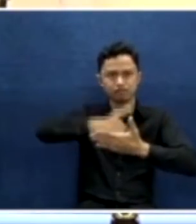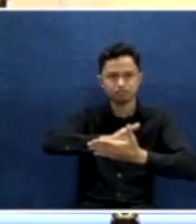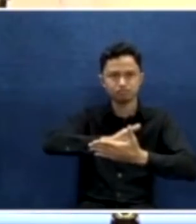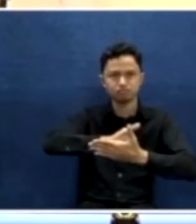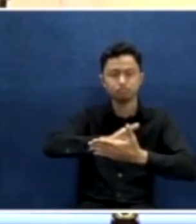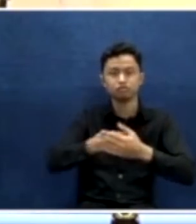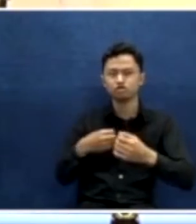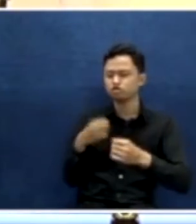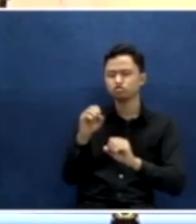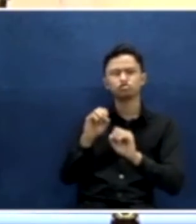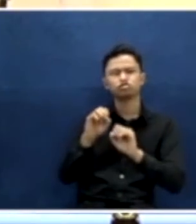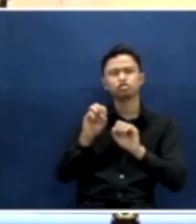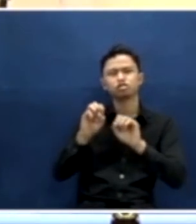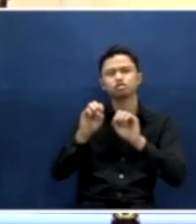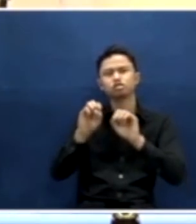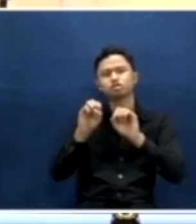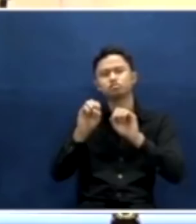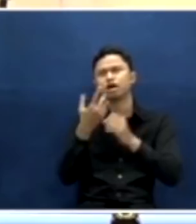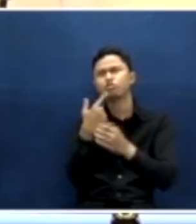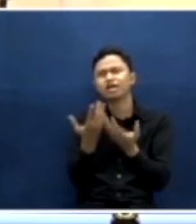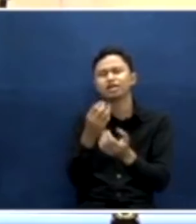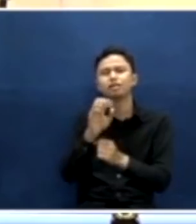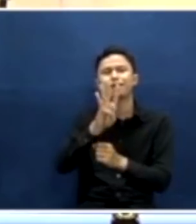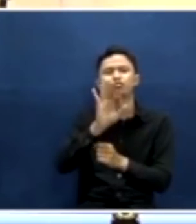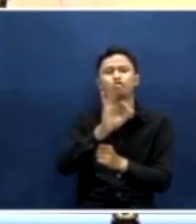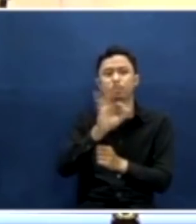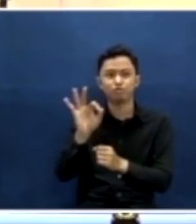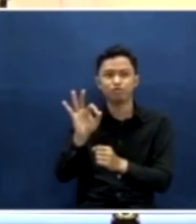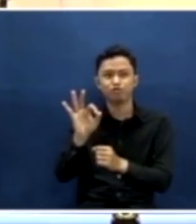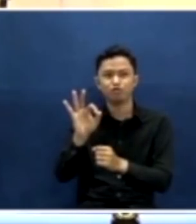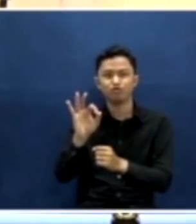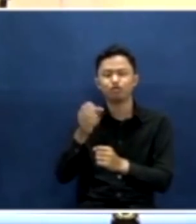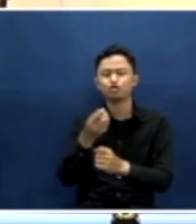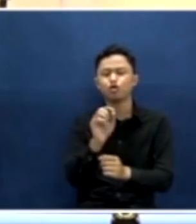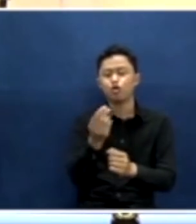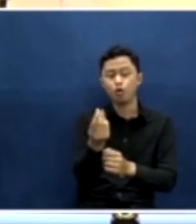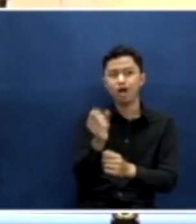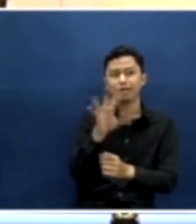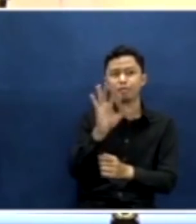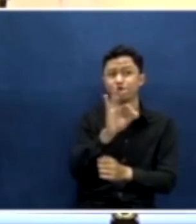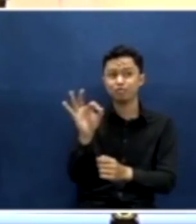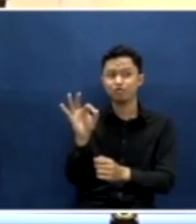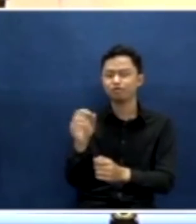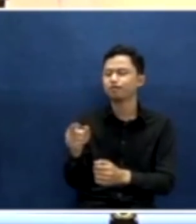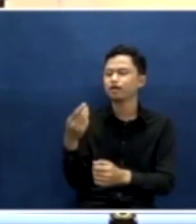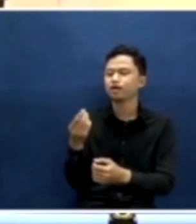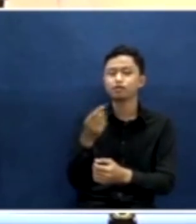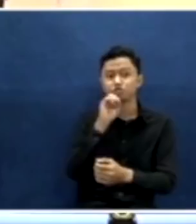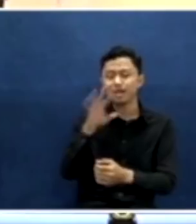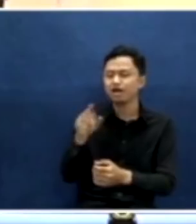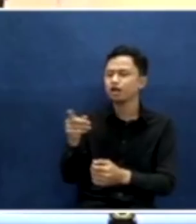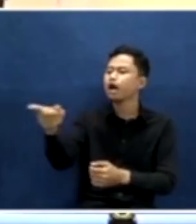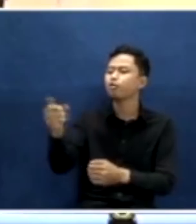sisanya Rp10.000 buat kamu Ya Pak Mas Tapi jangan lupa sholat maka orang itu tertegun melihat kita meneteskan airmatanya